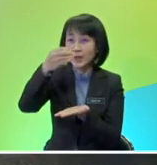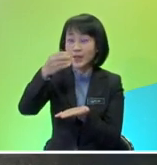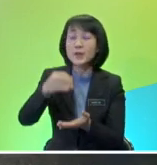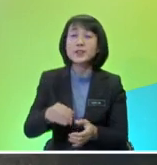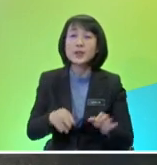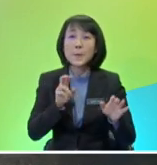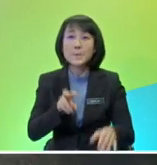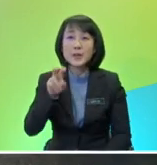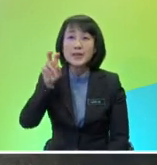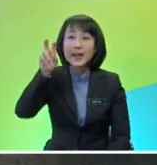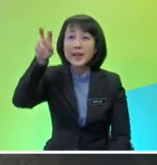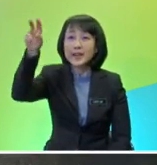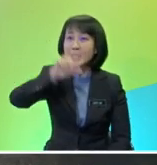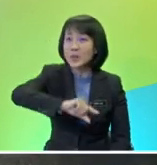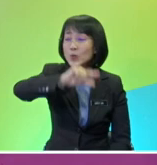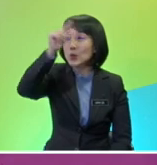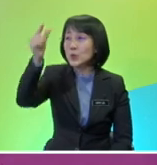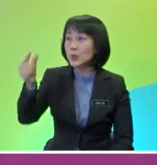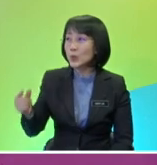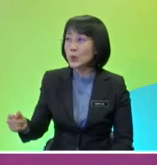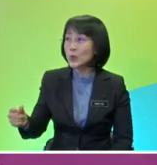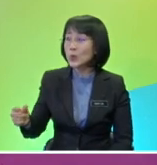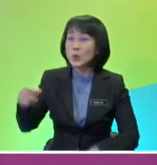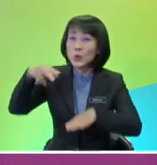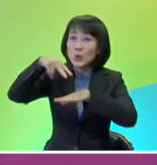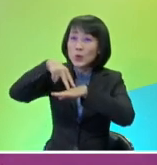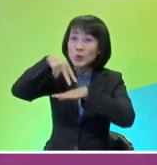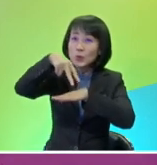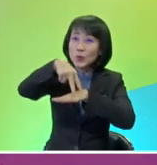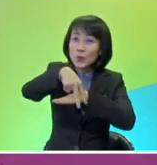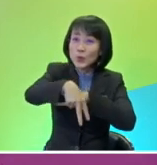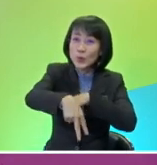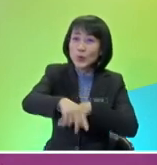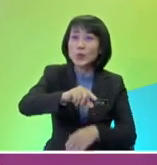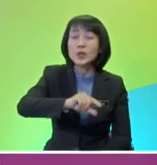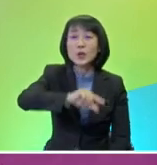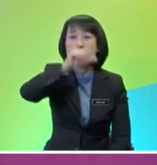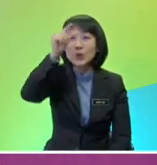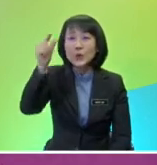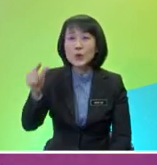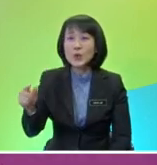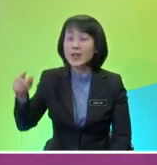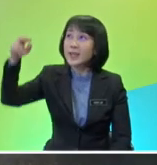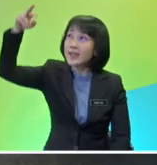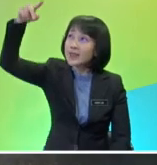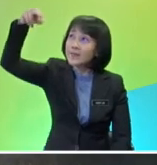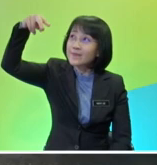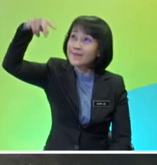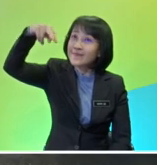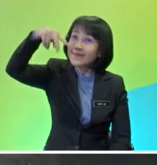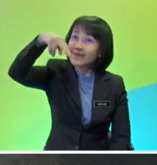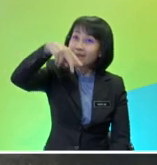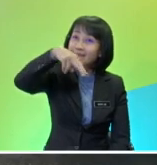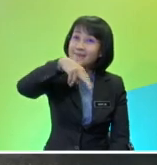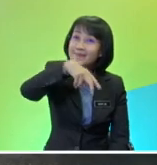gunung menuruni sebuah gunung daripada ketinggian yang tinggi dan semakin rendah. Okay. Oh, maksudnya daripada puncak